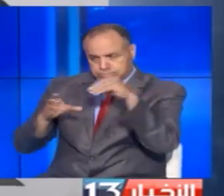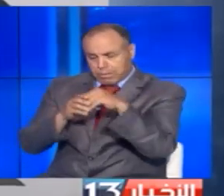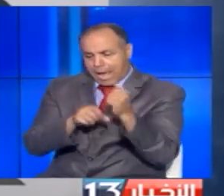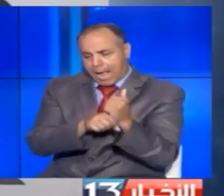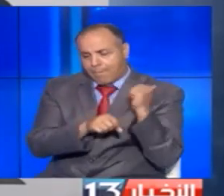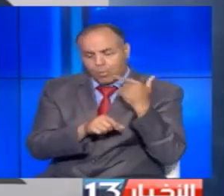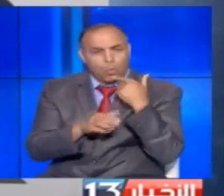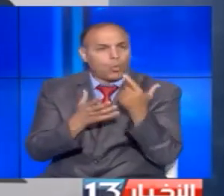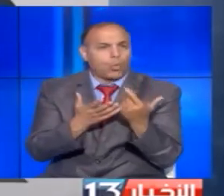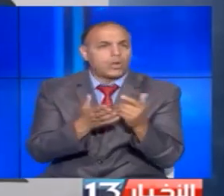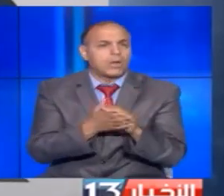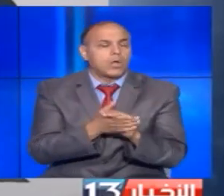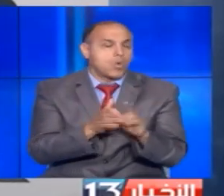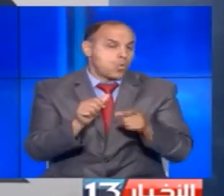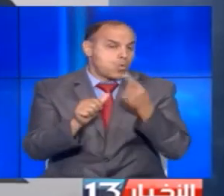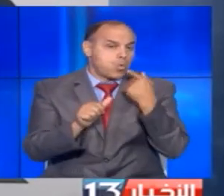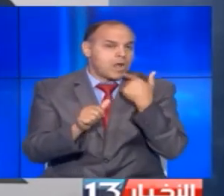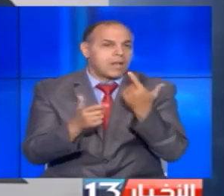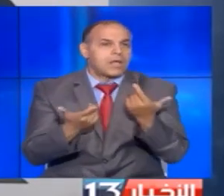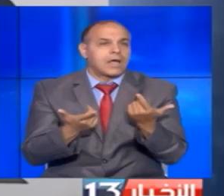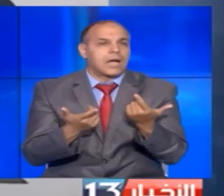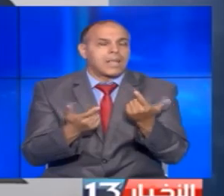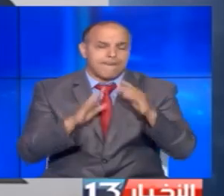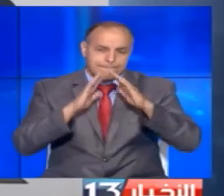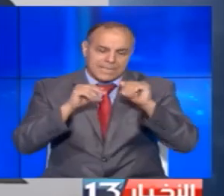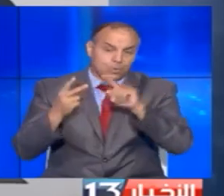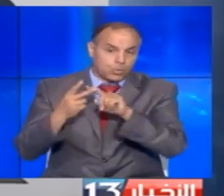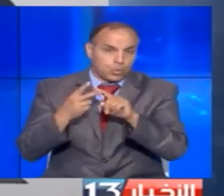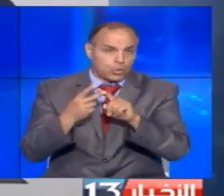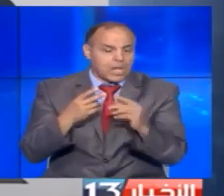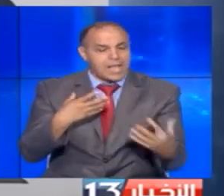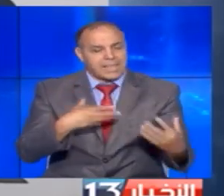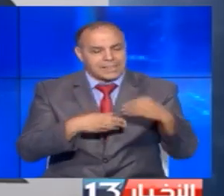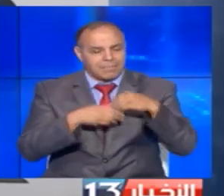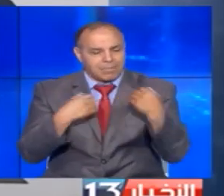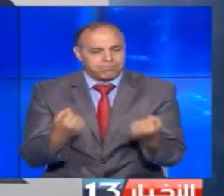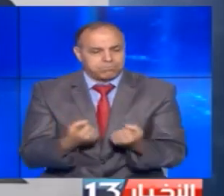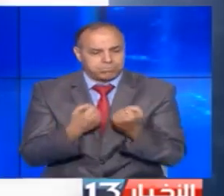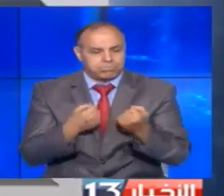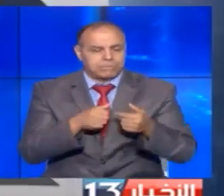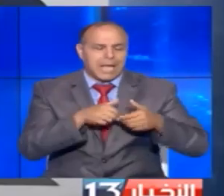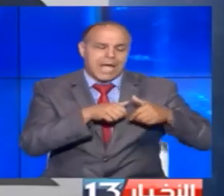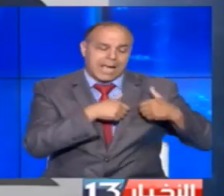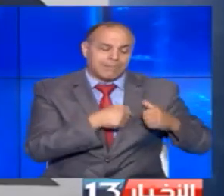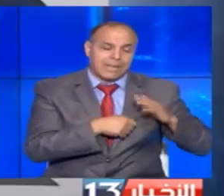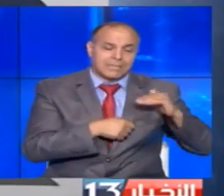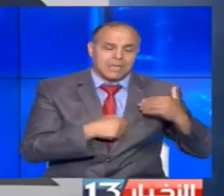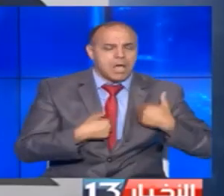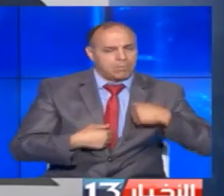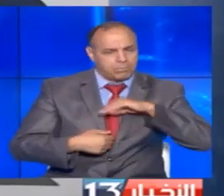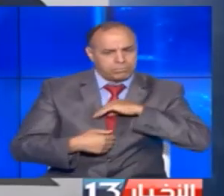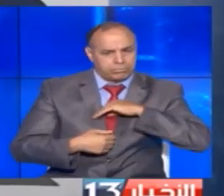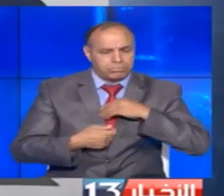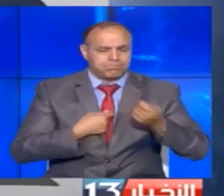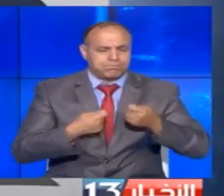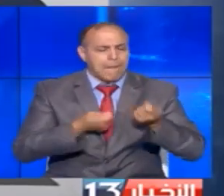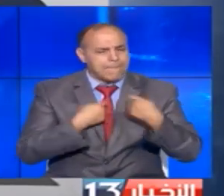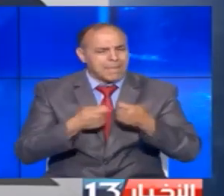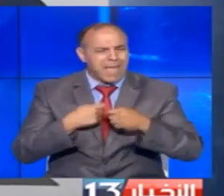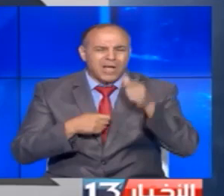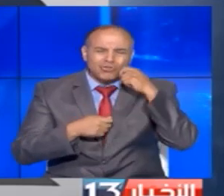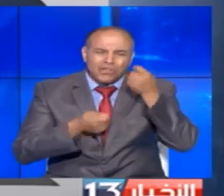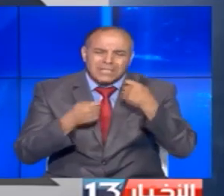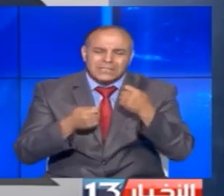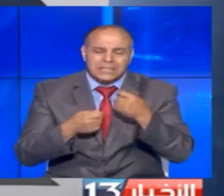وكانت من اولى هي الاولى هي ومصر الاول ان ين اللي انضموا الحمله حمله القلب الازرق نحنا معنيين في جرائم الاتجار بالاشخاص من